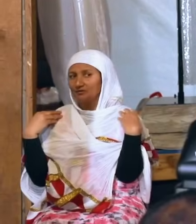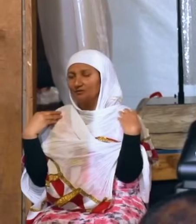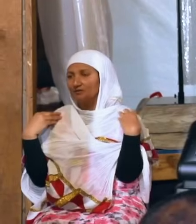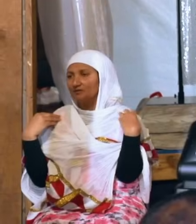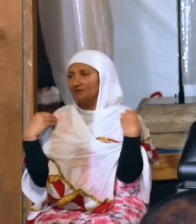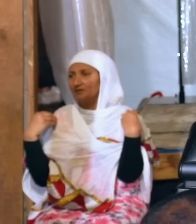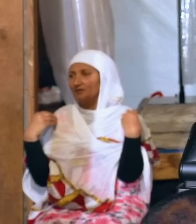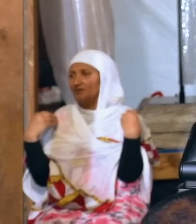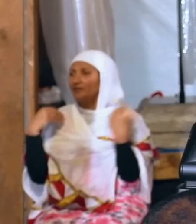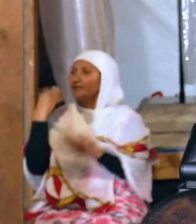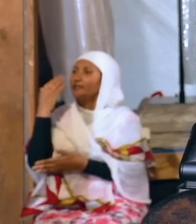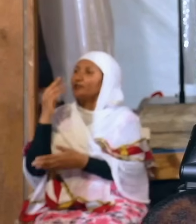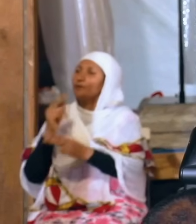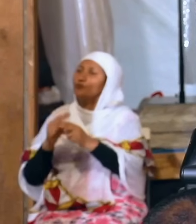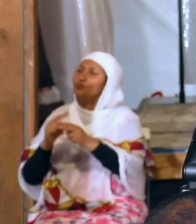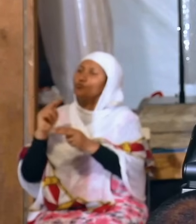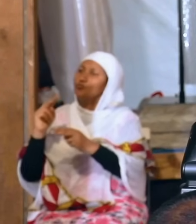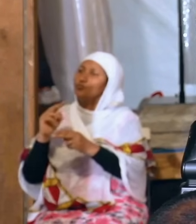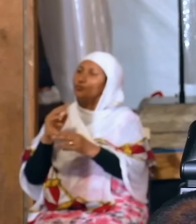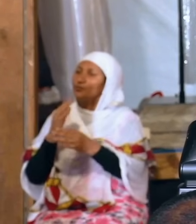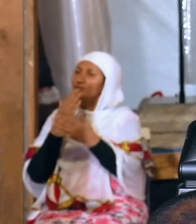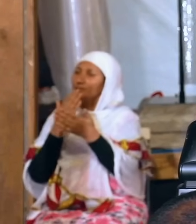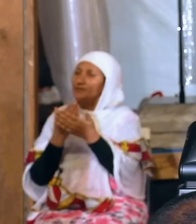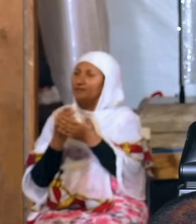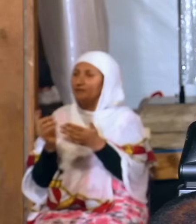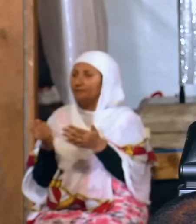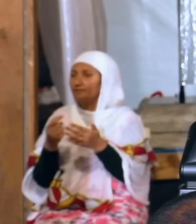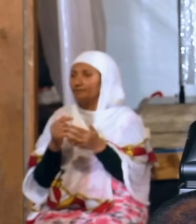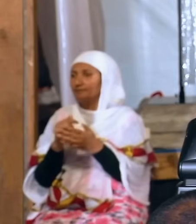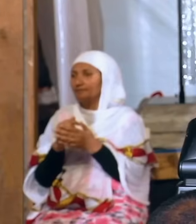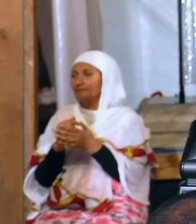አሜን። እግዚአብሔር ስሙ የተመሰገነ ይሁን።